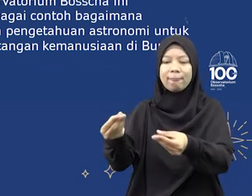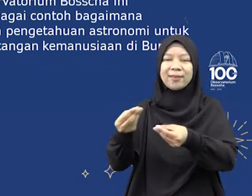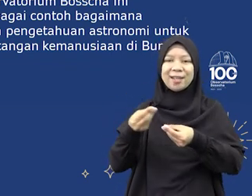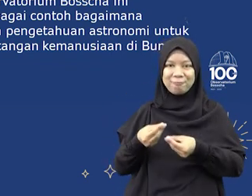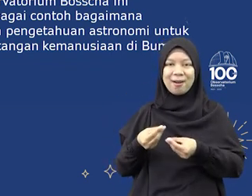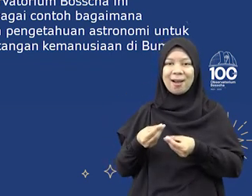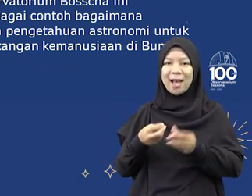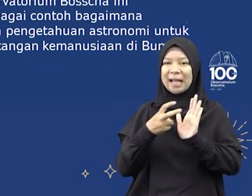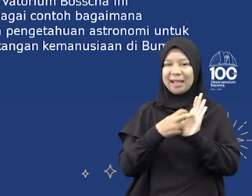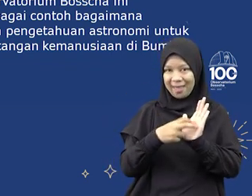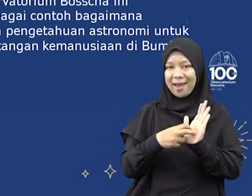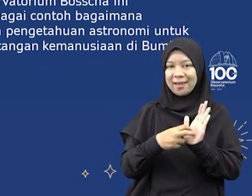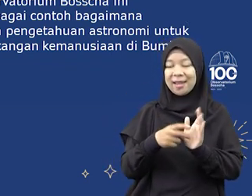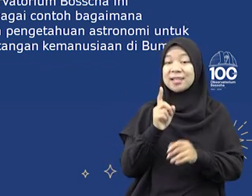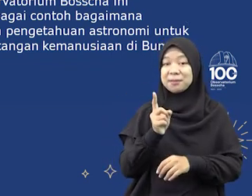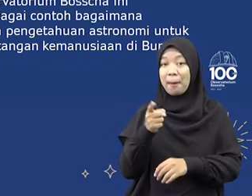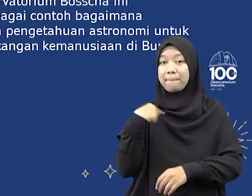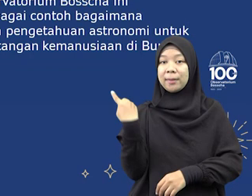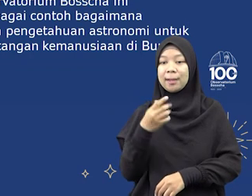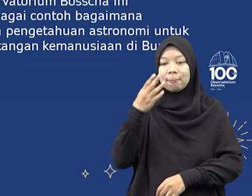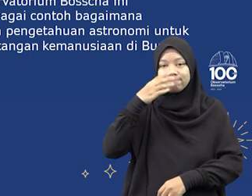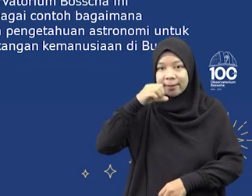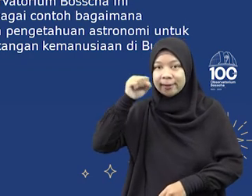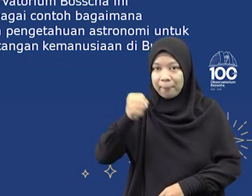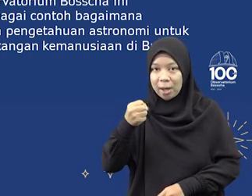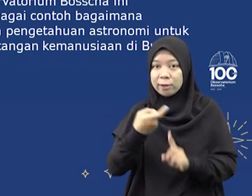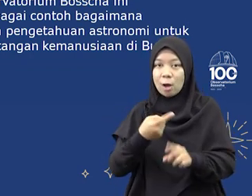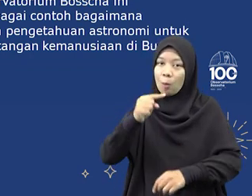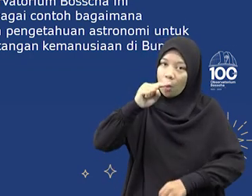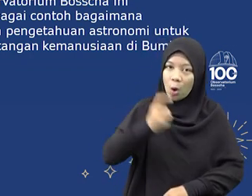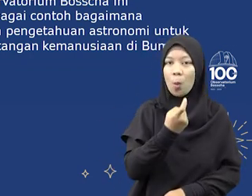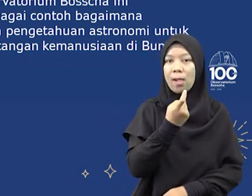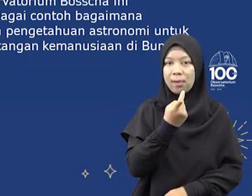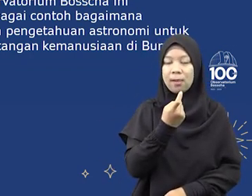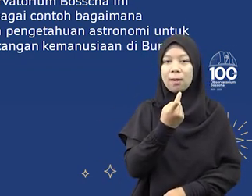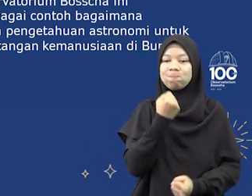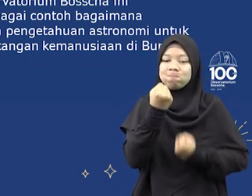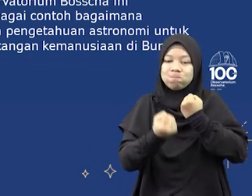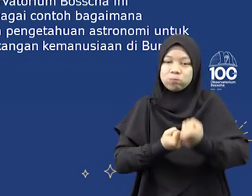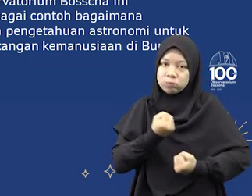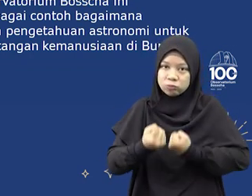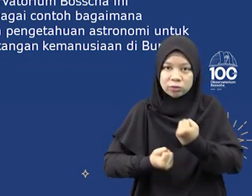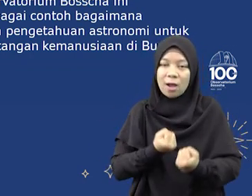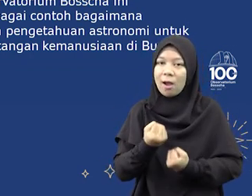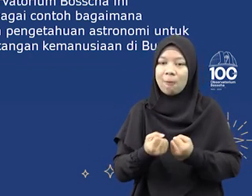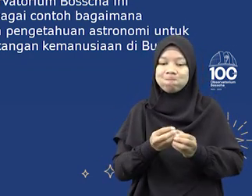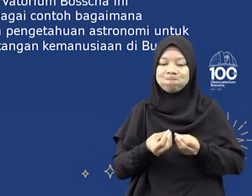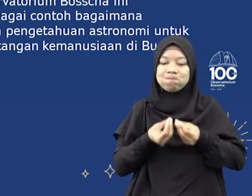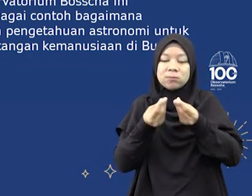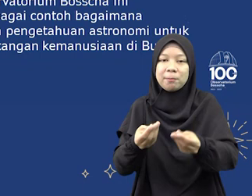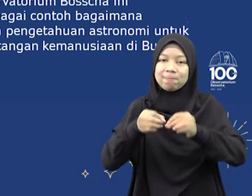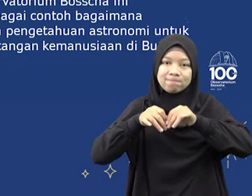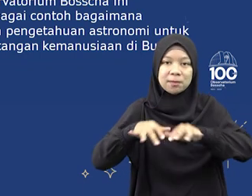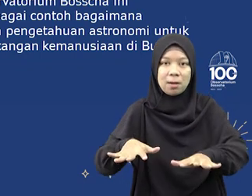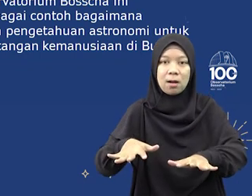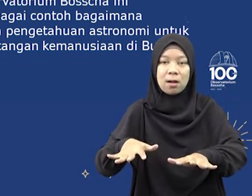itu sebenarnya kita instin Teknologi Bandung sejak awalnya banyak berperan dalam penyiapannya sampai sekarang walaupun